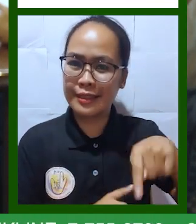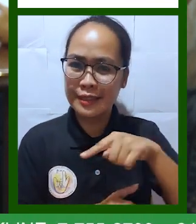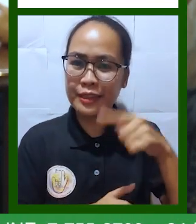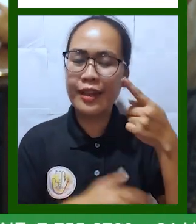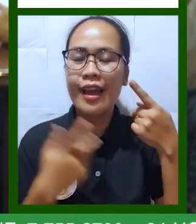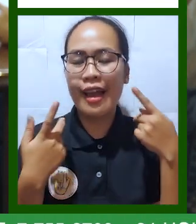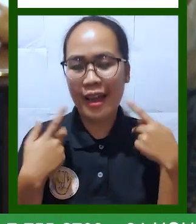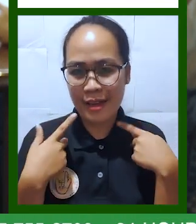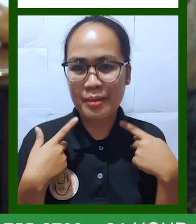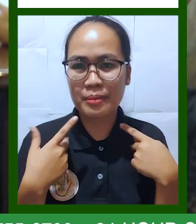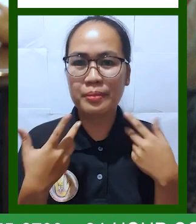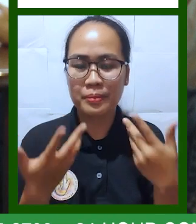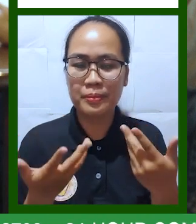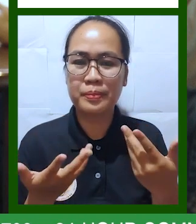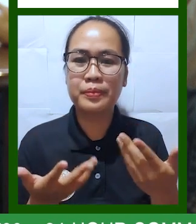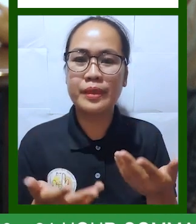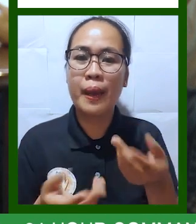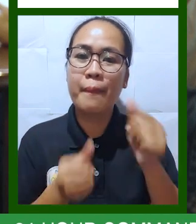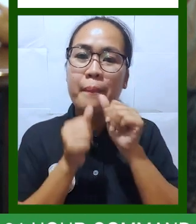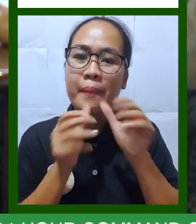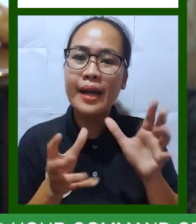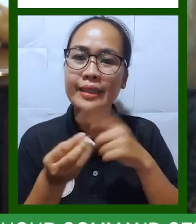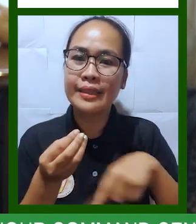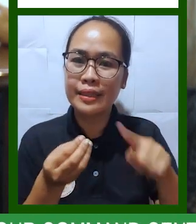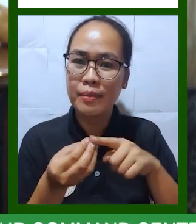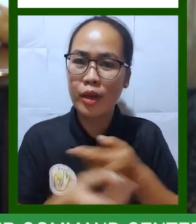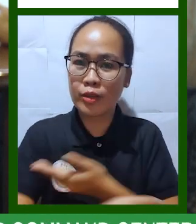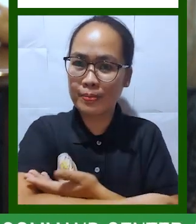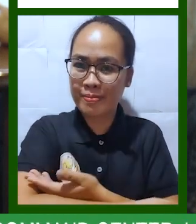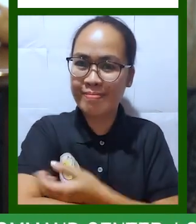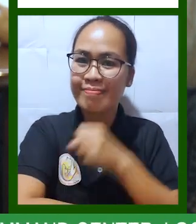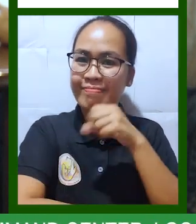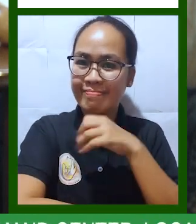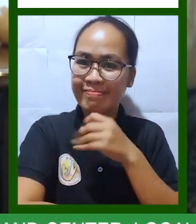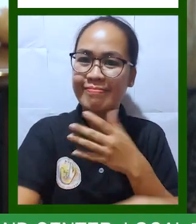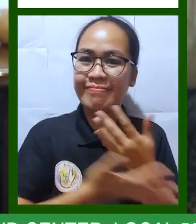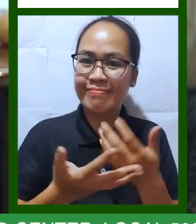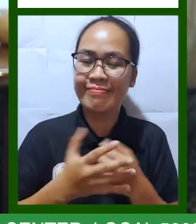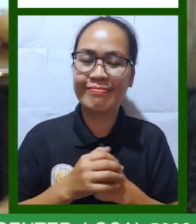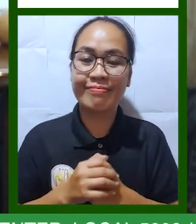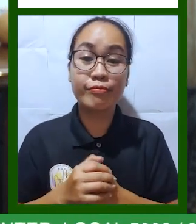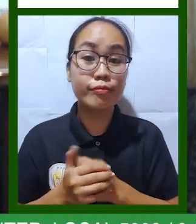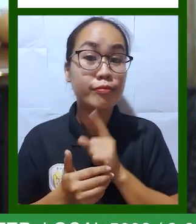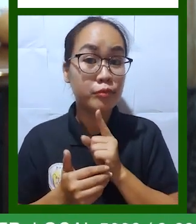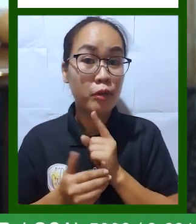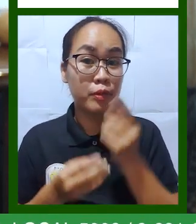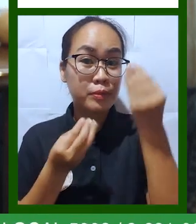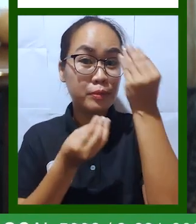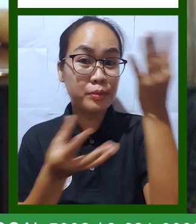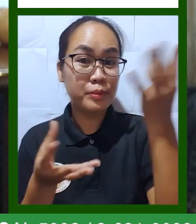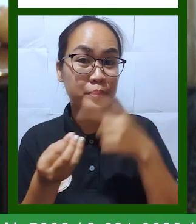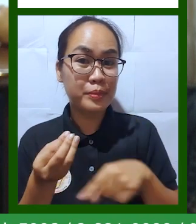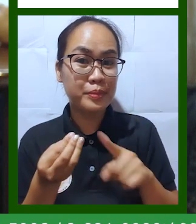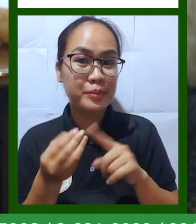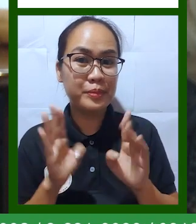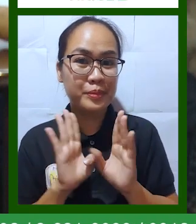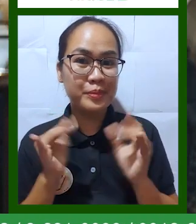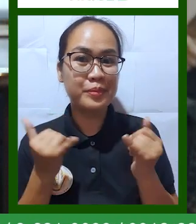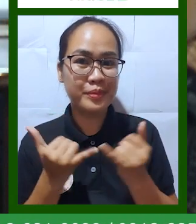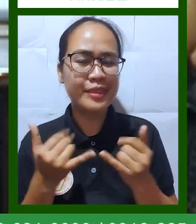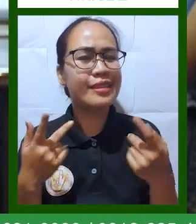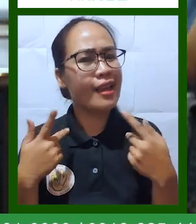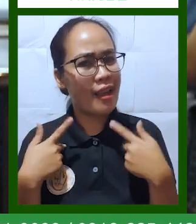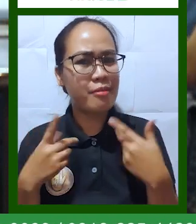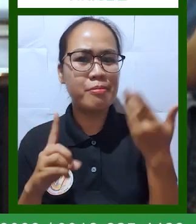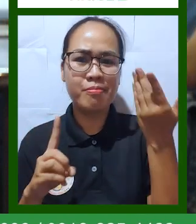pong sakramento ng binyag. At syempre, i-flex ko na lang din ang ating barangay, no, na kamakailan